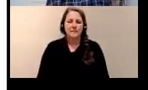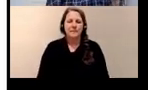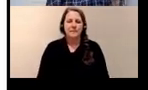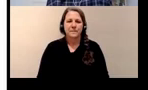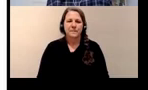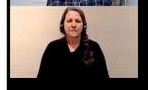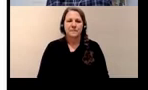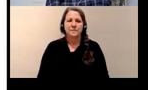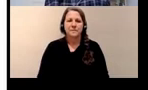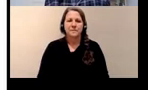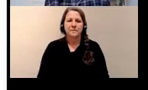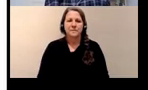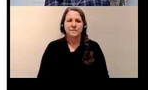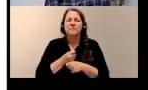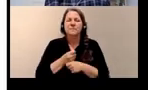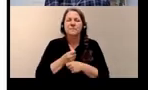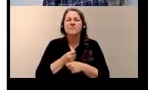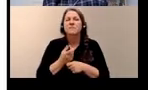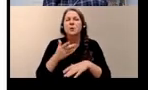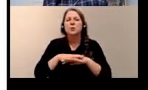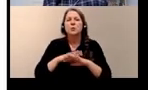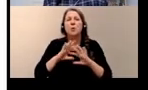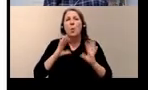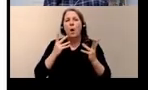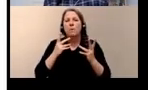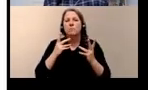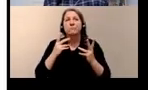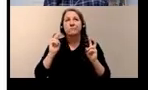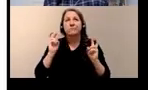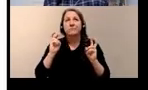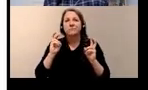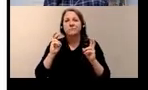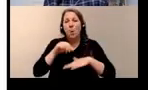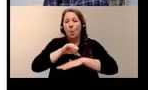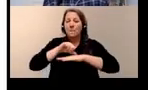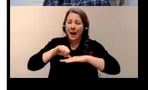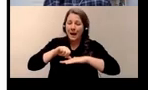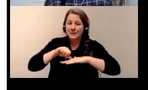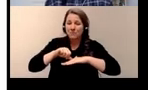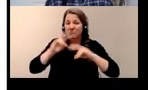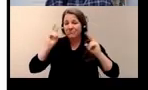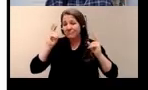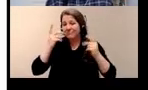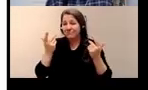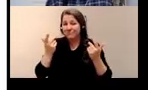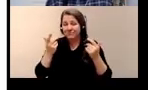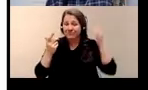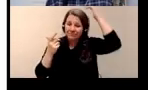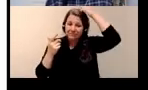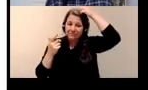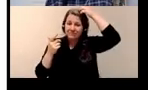sur les types de opérations, hein, pour reprendre la métaphore, qui se produisent dans ces boutiques. Vous avez peut-être en tête,